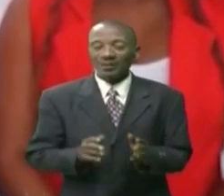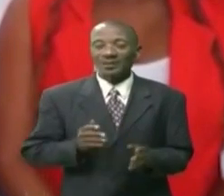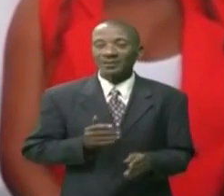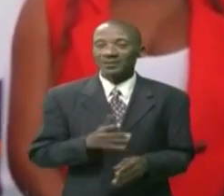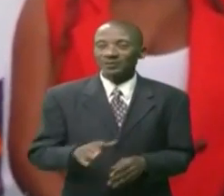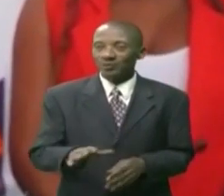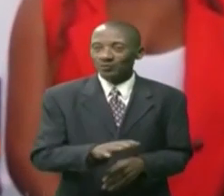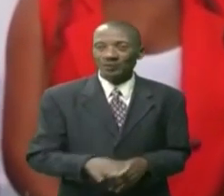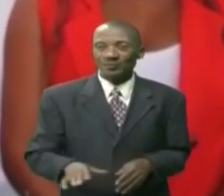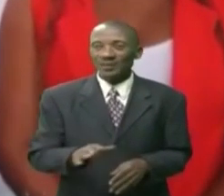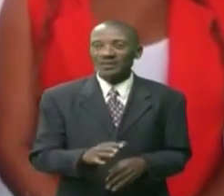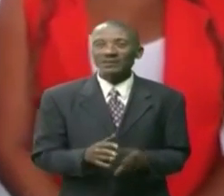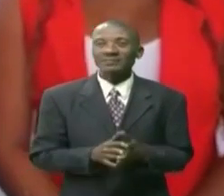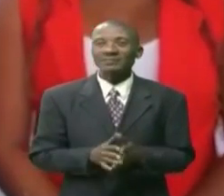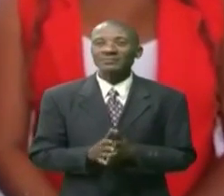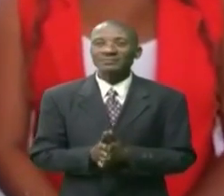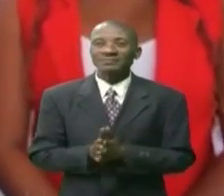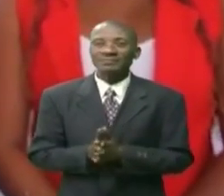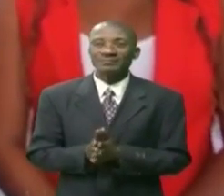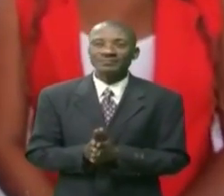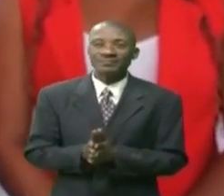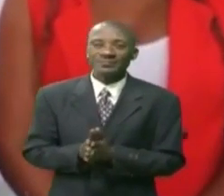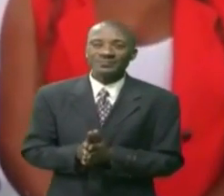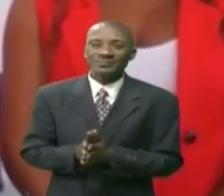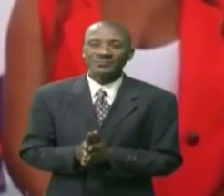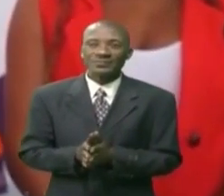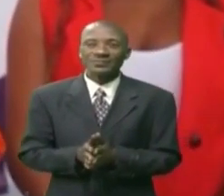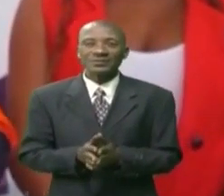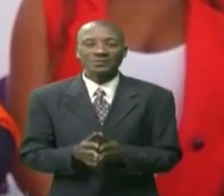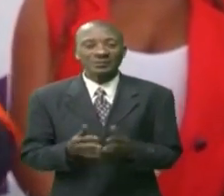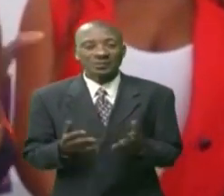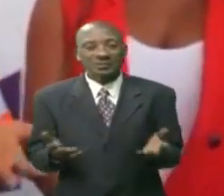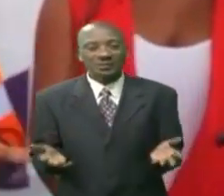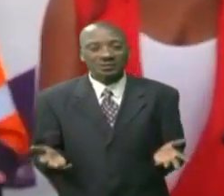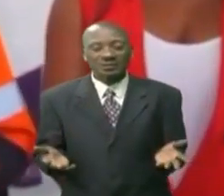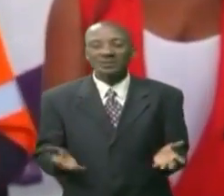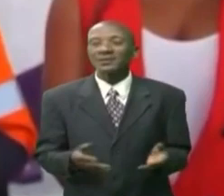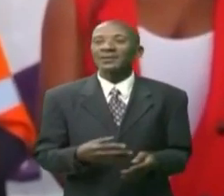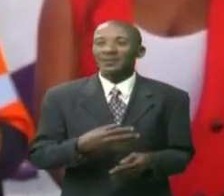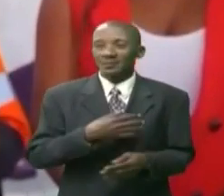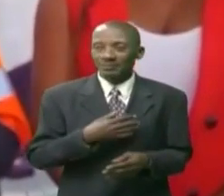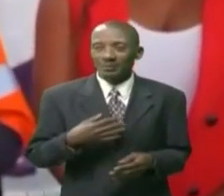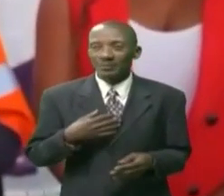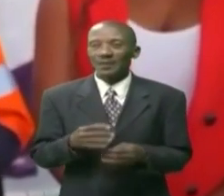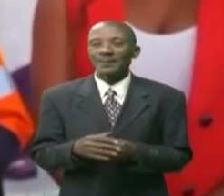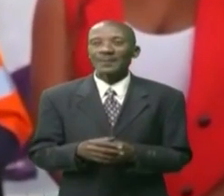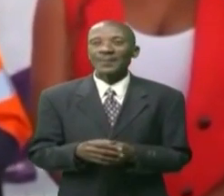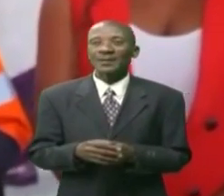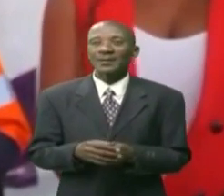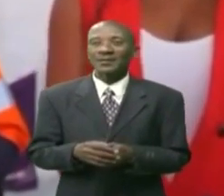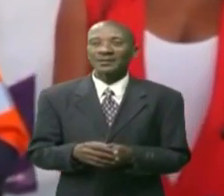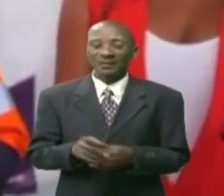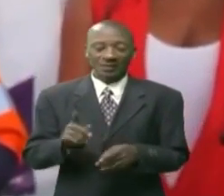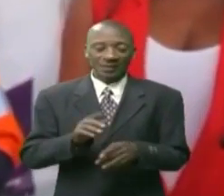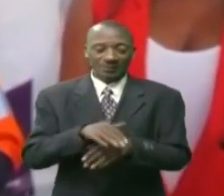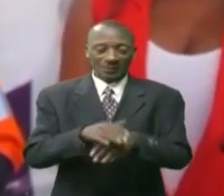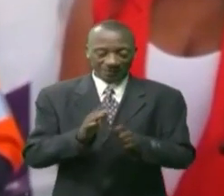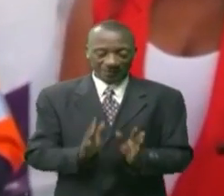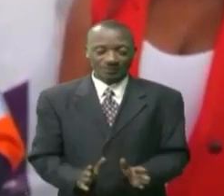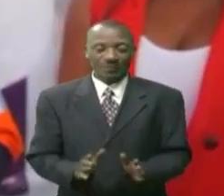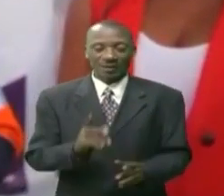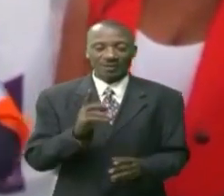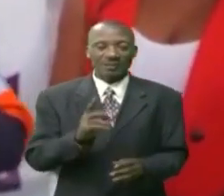une occasion pour les PME de faire la rencontre des grands chefs d'entreprise, de prendre contact et